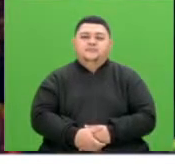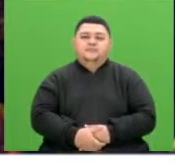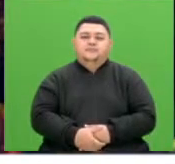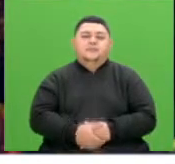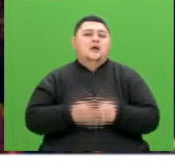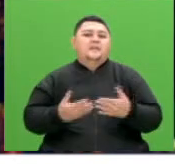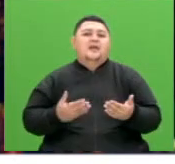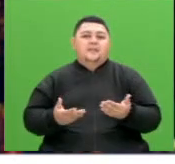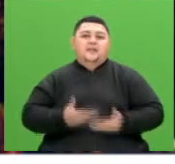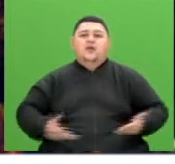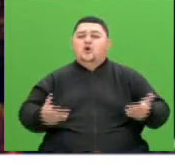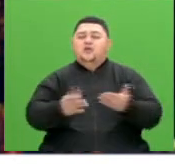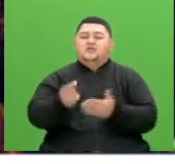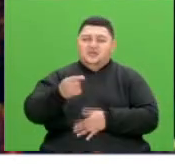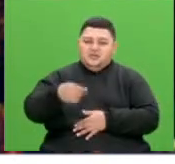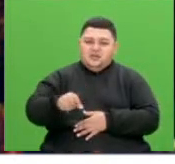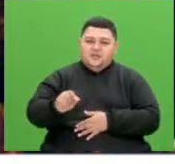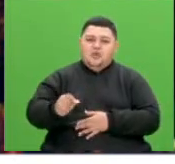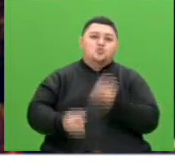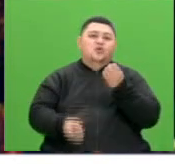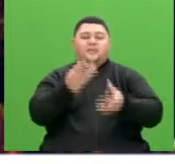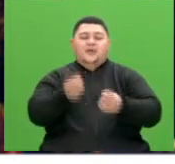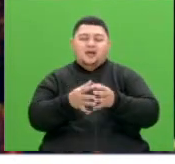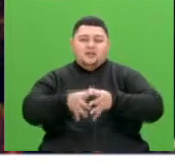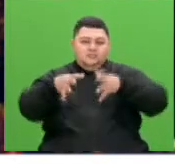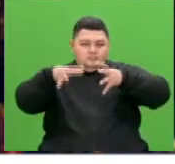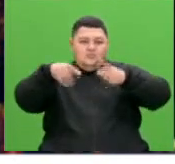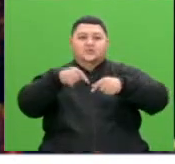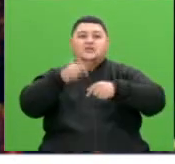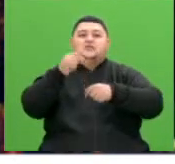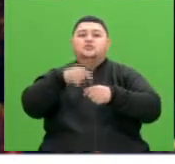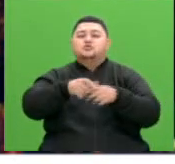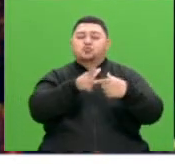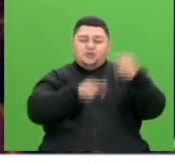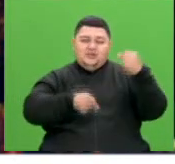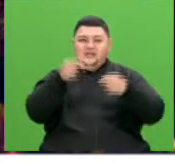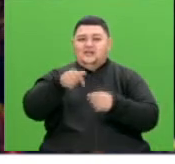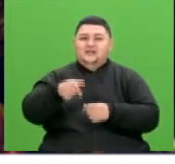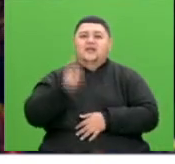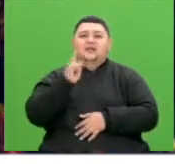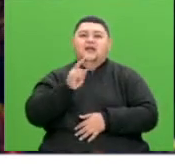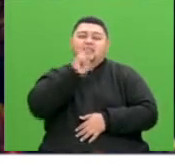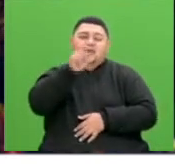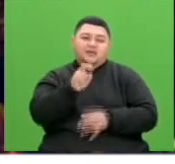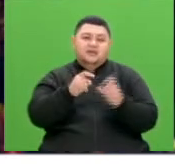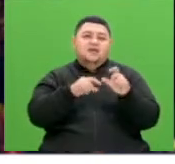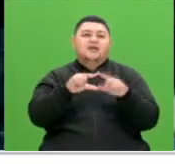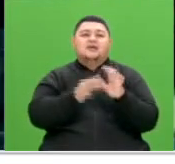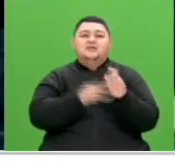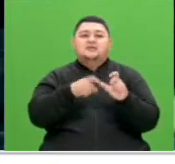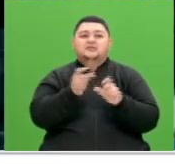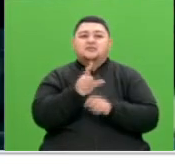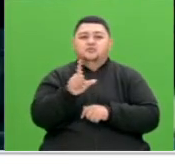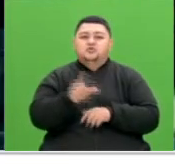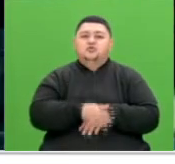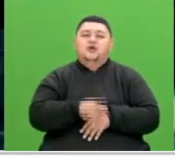Lalu bagaimana kondisi terkini kabut asap dan kebakaran hutan dan lahan di Sumatera Selatan? Kita akan tanyakan kepada rekan Syamsul Rizal, reporter TVN yang berada